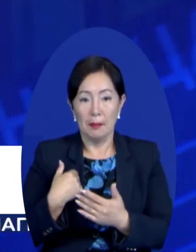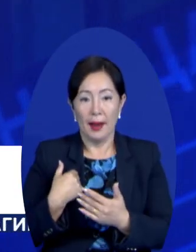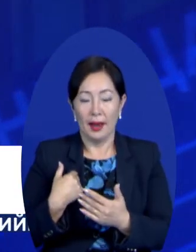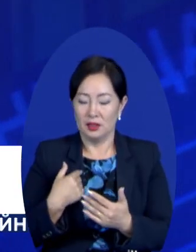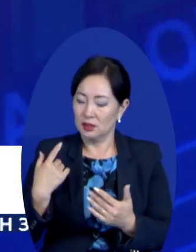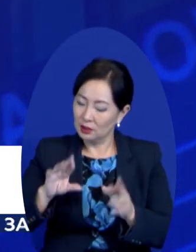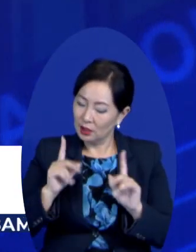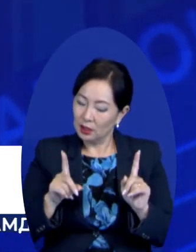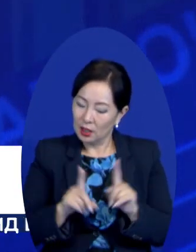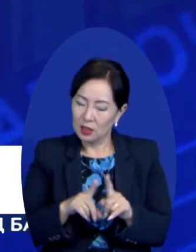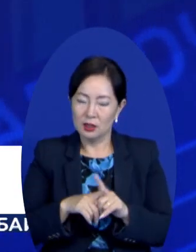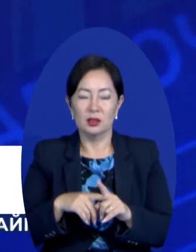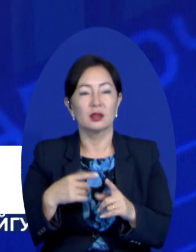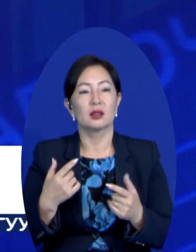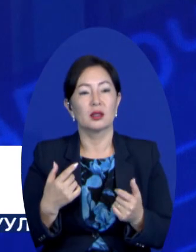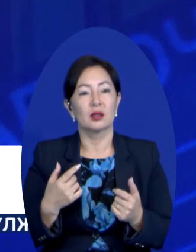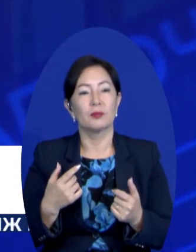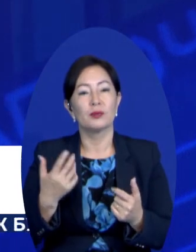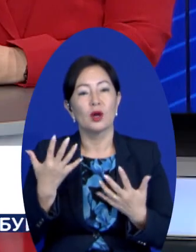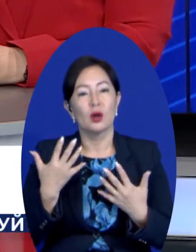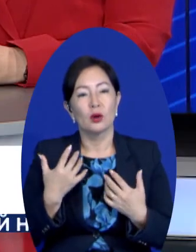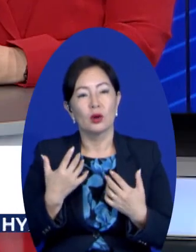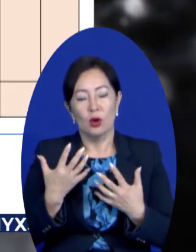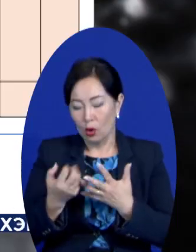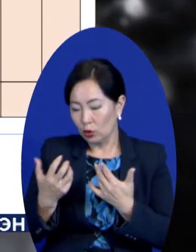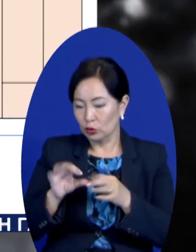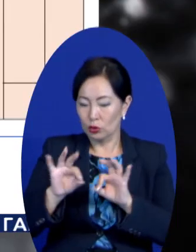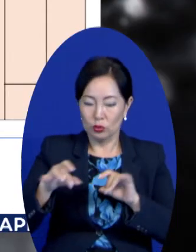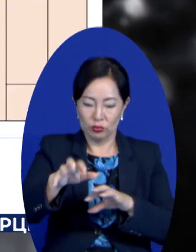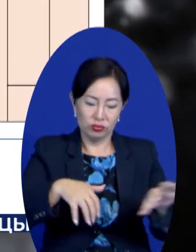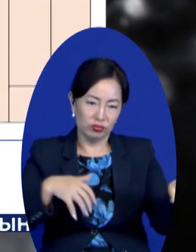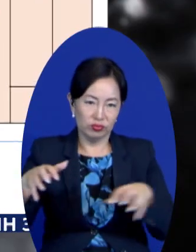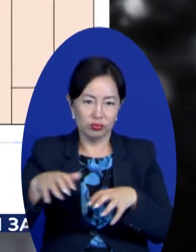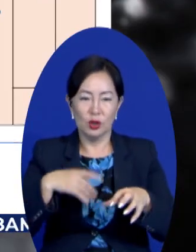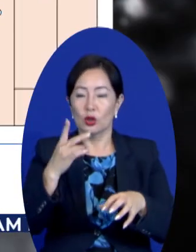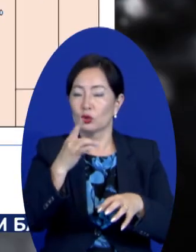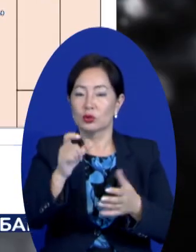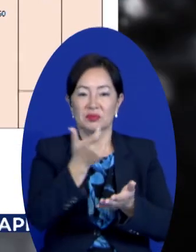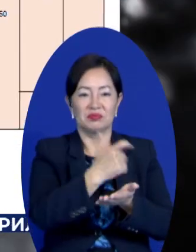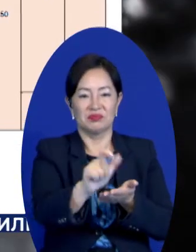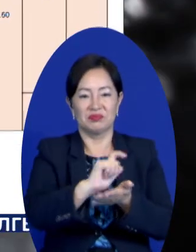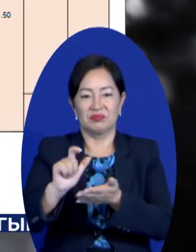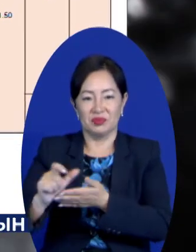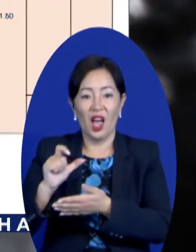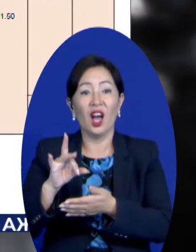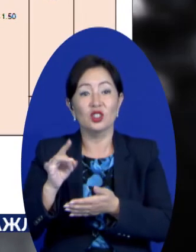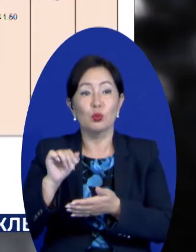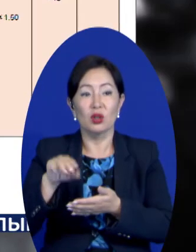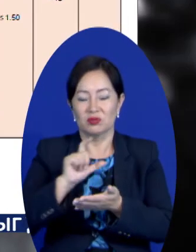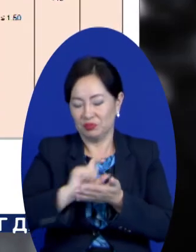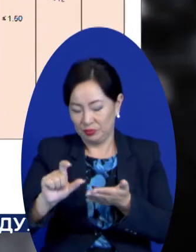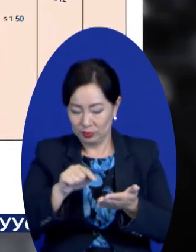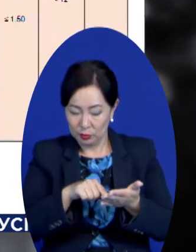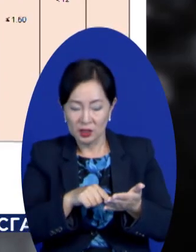нэр олон их ус үрээс нүүрс экспортлох тусам яалтчгүй одоо нүүрсний одоо шинчлэгдсэн